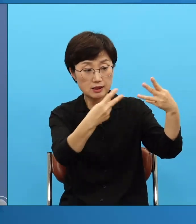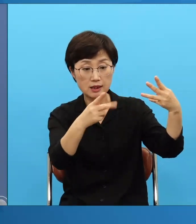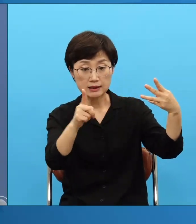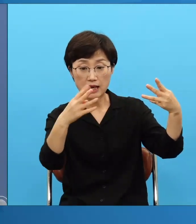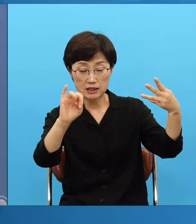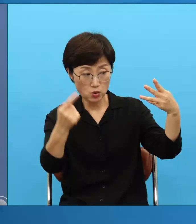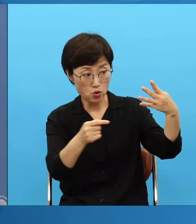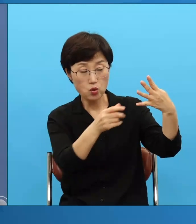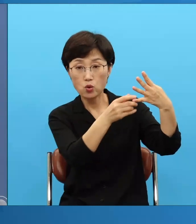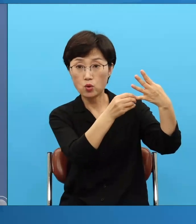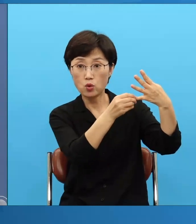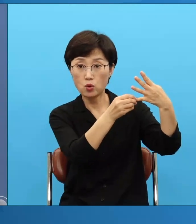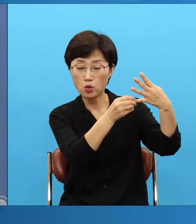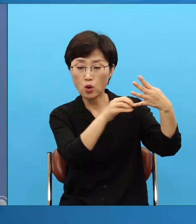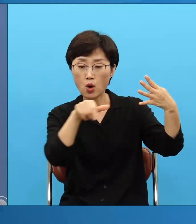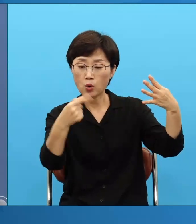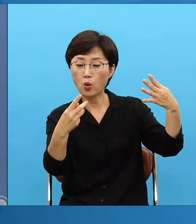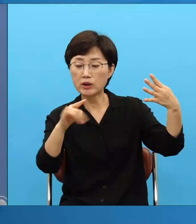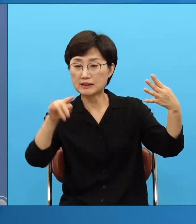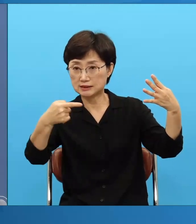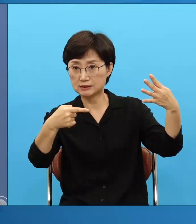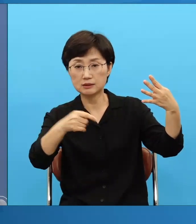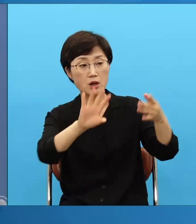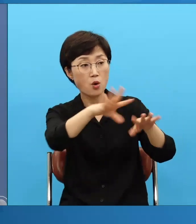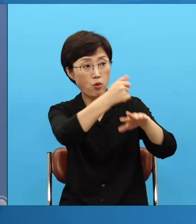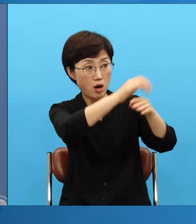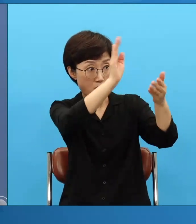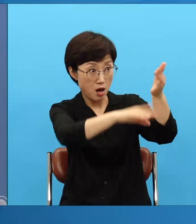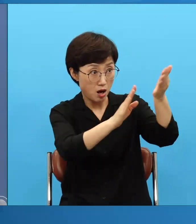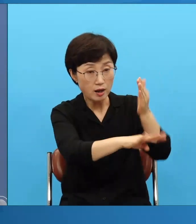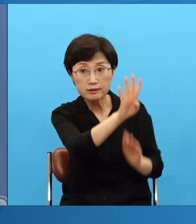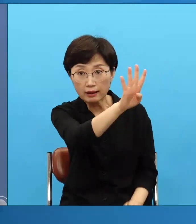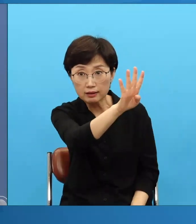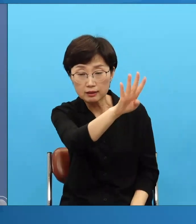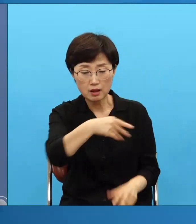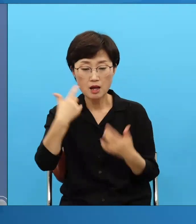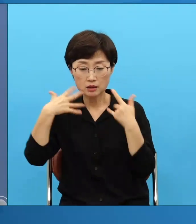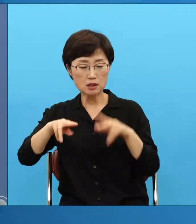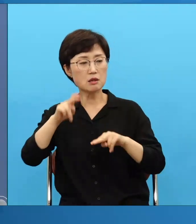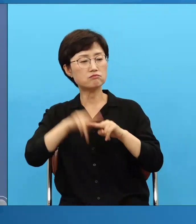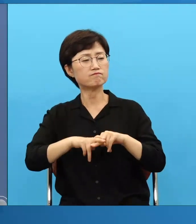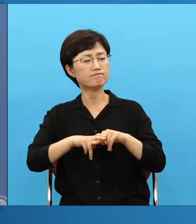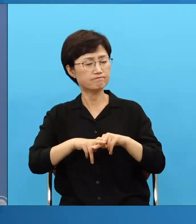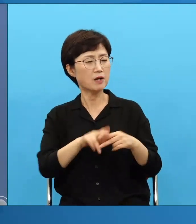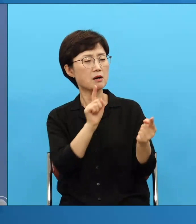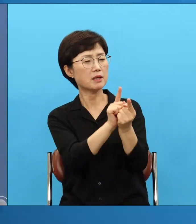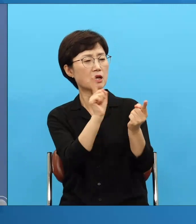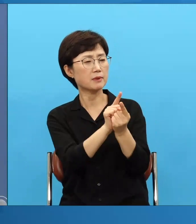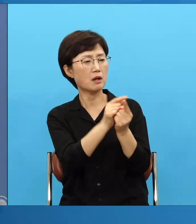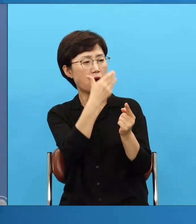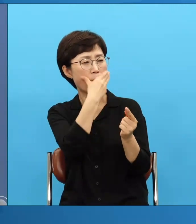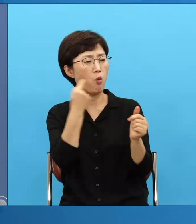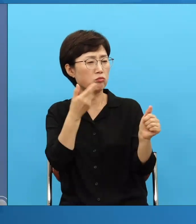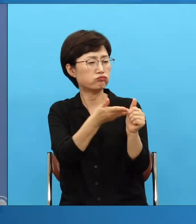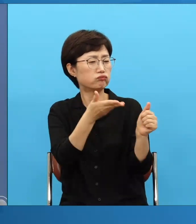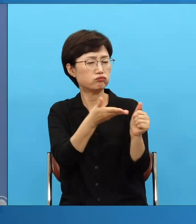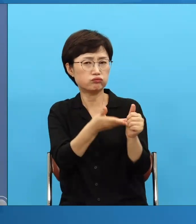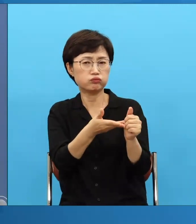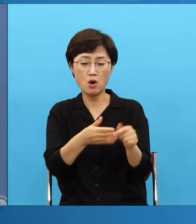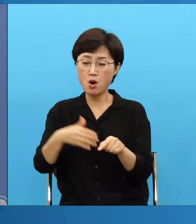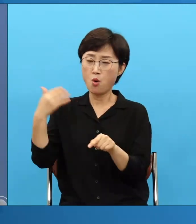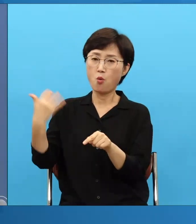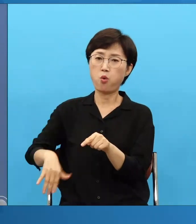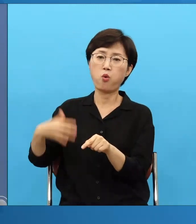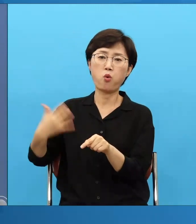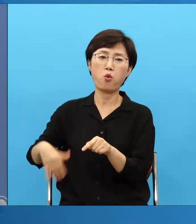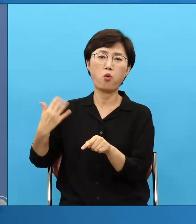King 나중에 저 Darius. 메데파사 고레스 할 때 고레스 살렸죠. And then all the other kings who came from Macedonia. 굉장한 하나님의 역사입니다. So this is